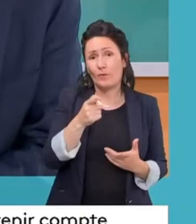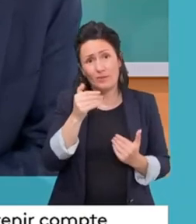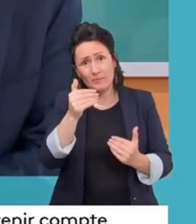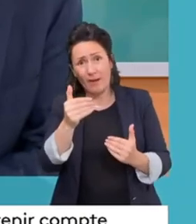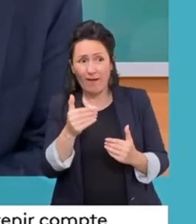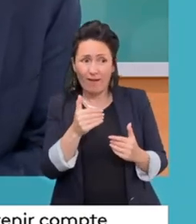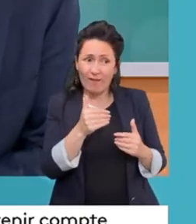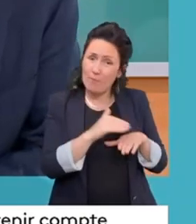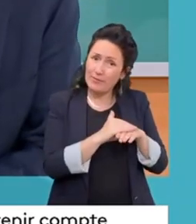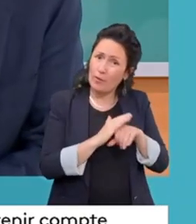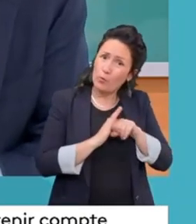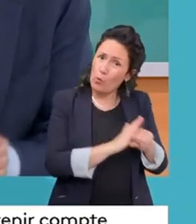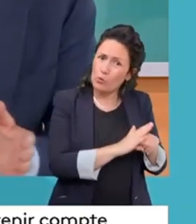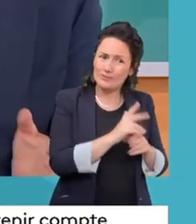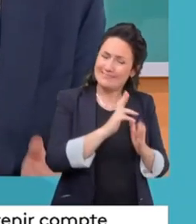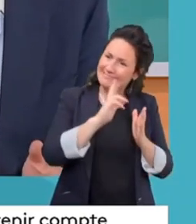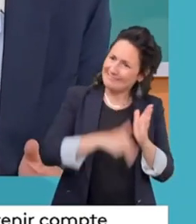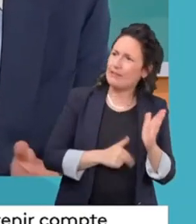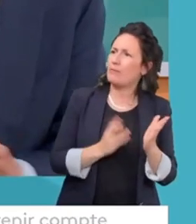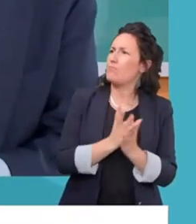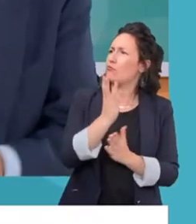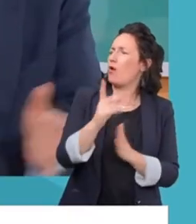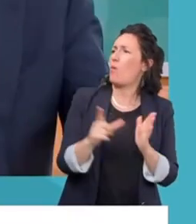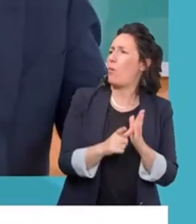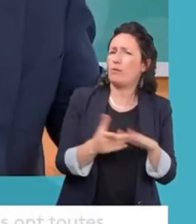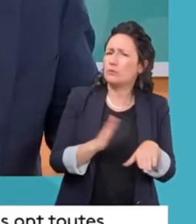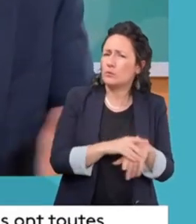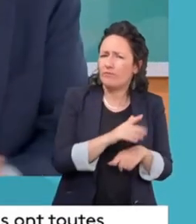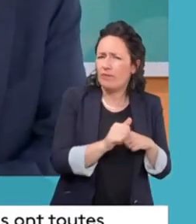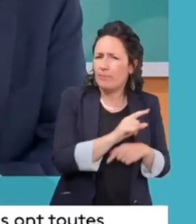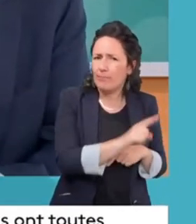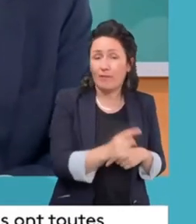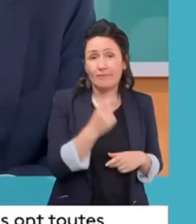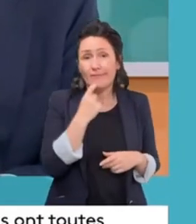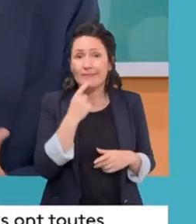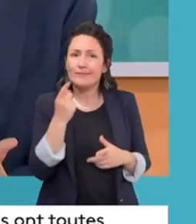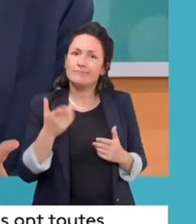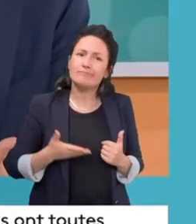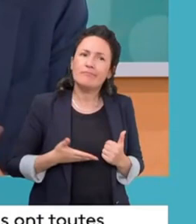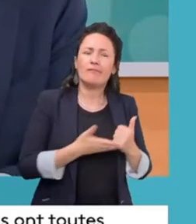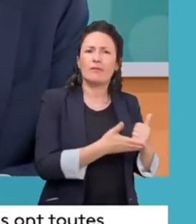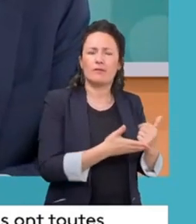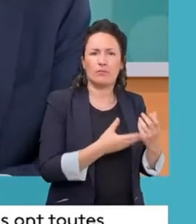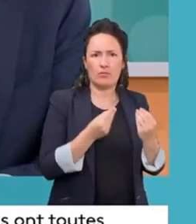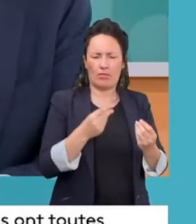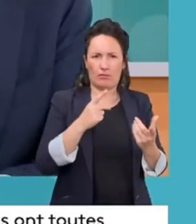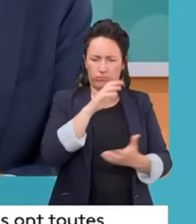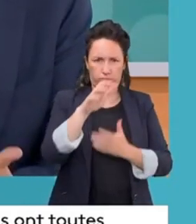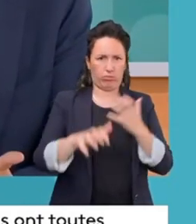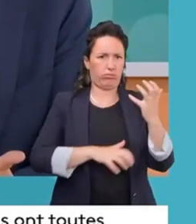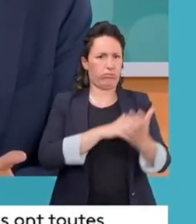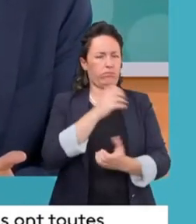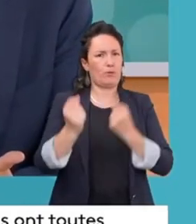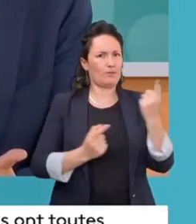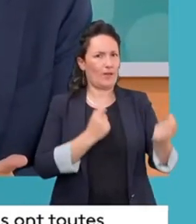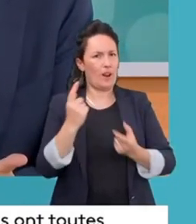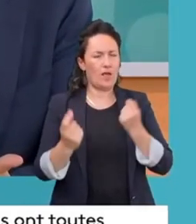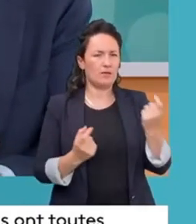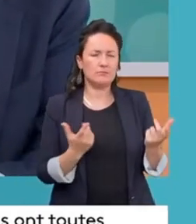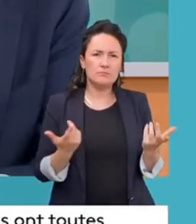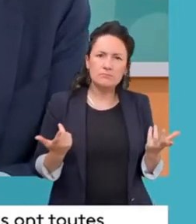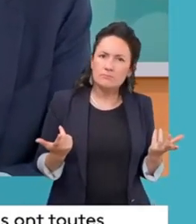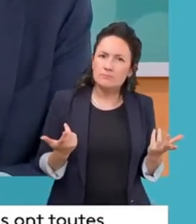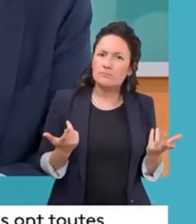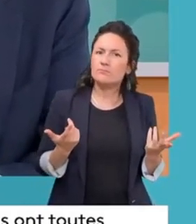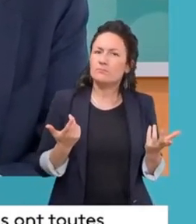final, signent le projet de loi, mais qu'ils ne le feront pas, et que donc vous mettez juste un peu de bazar dans la majorité, sans être sûr d'avoir des gens de